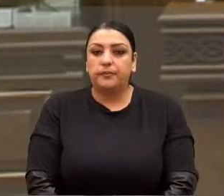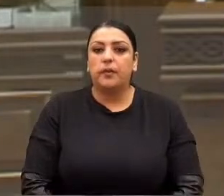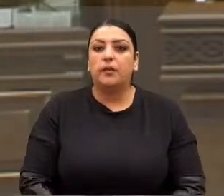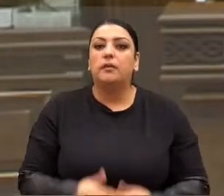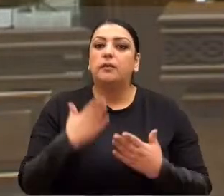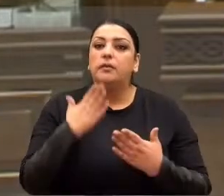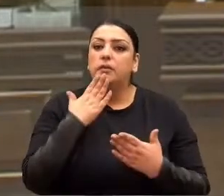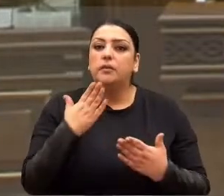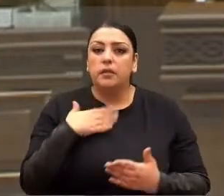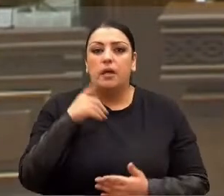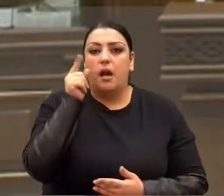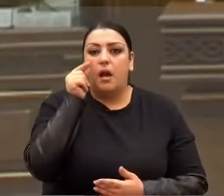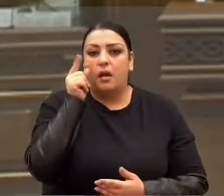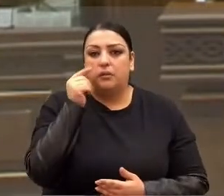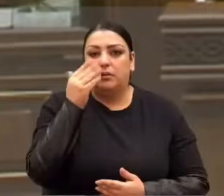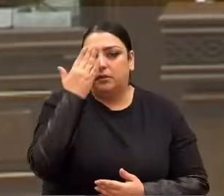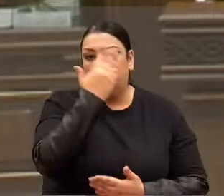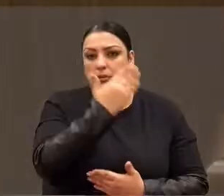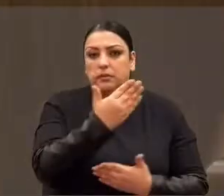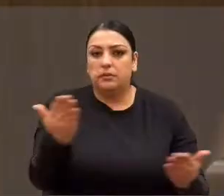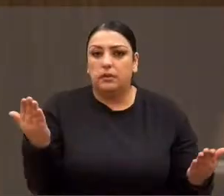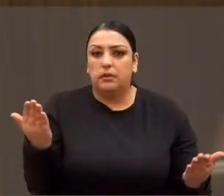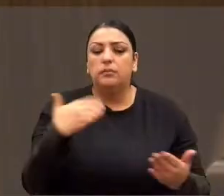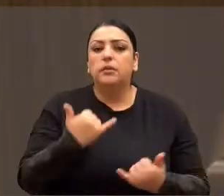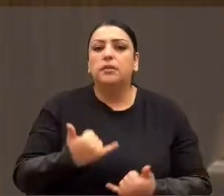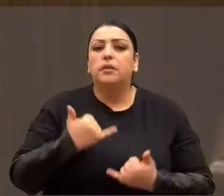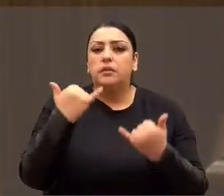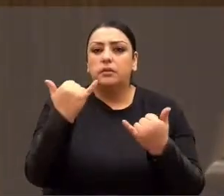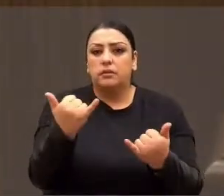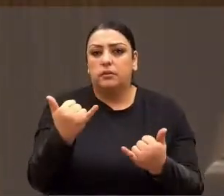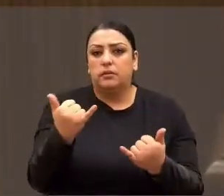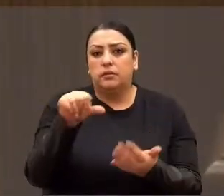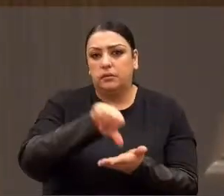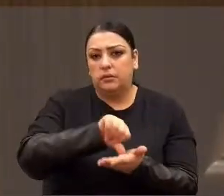Սիրելի հայրենակիցներ, հարգելի ներկաներ,